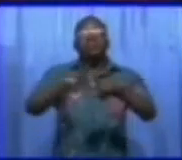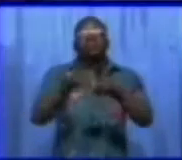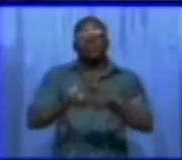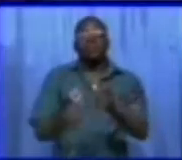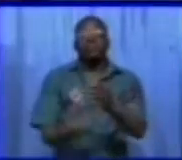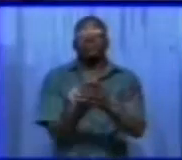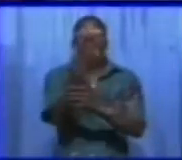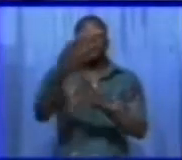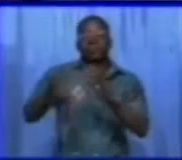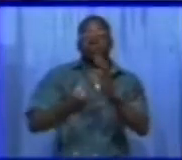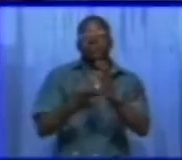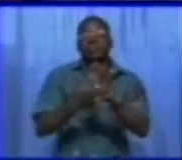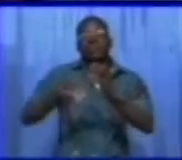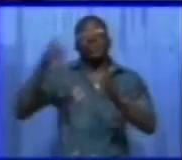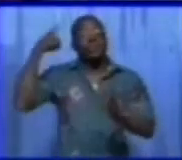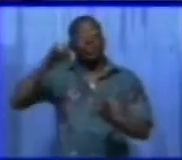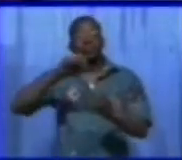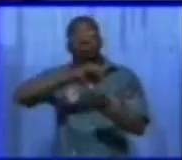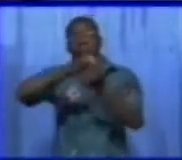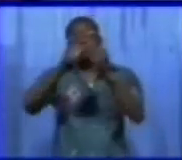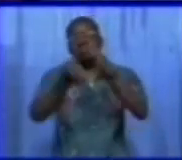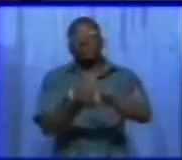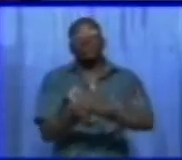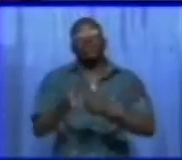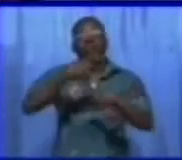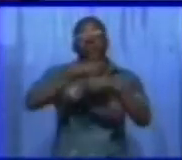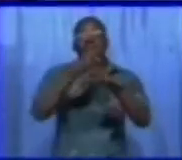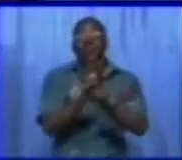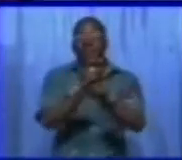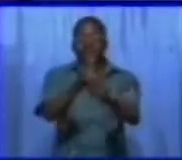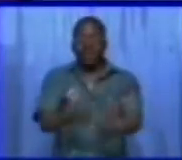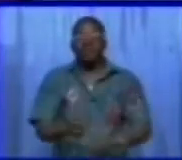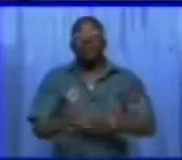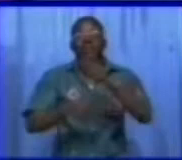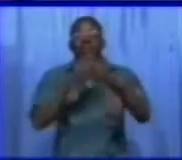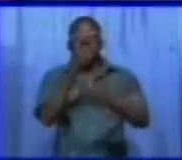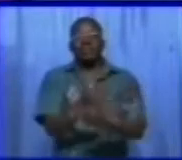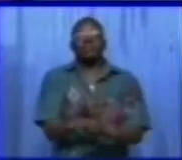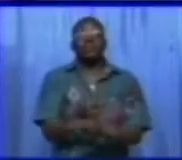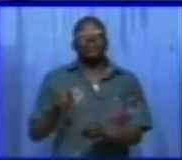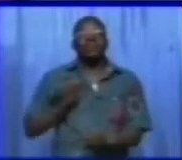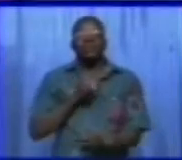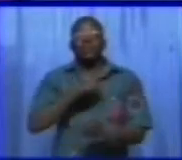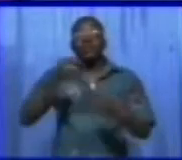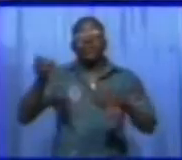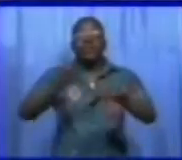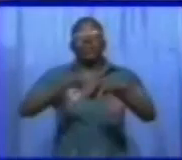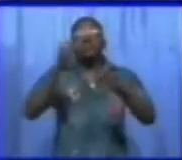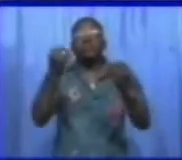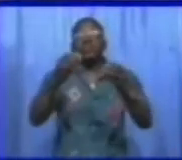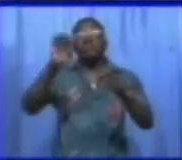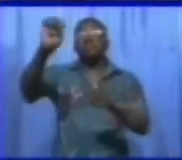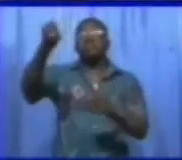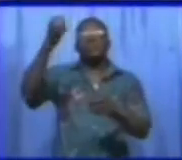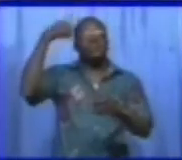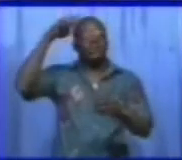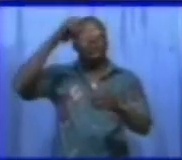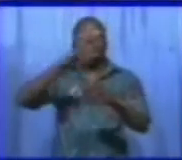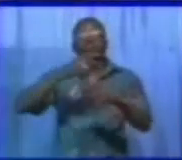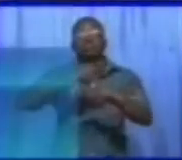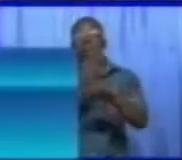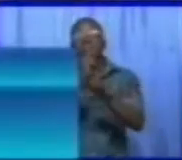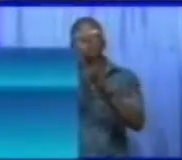les techniques et technologies de transformation des produits agricoles nationaux. Nous avons mis beaucoup d'accent sur la